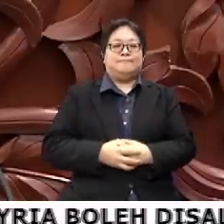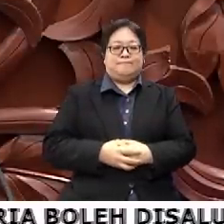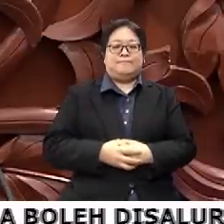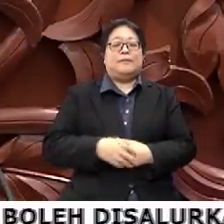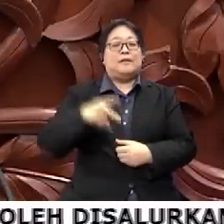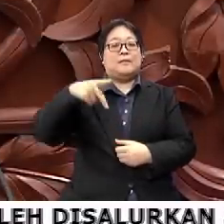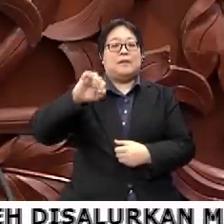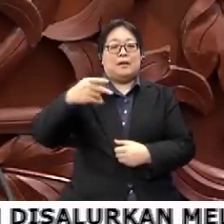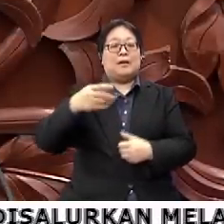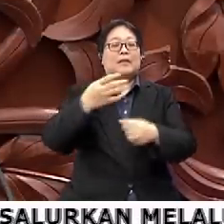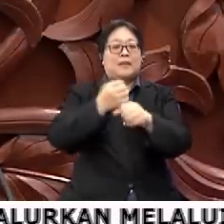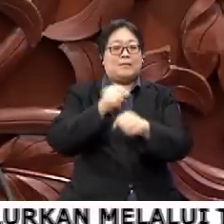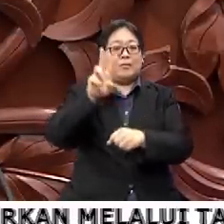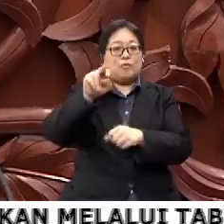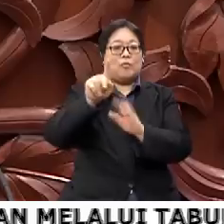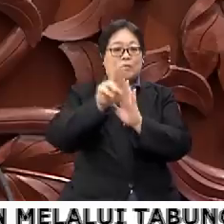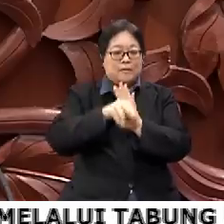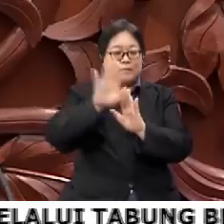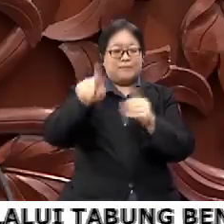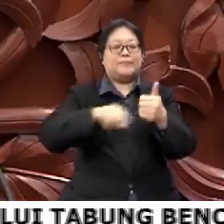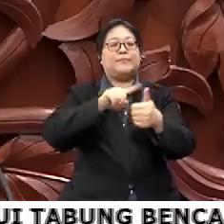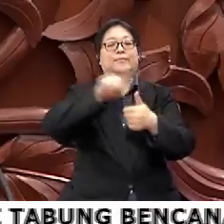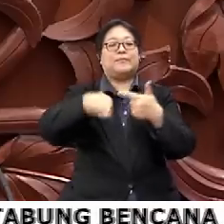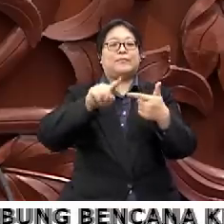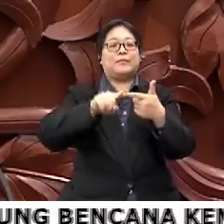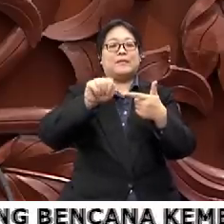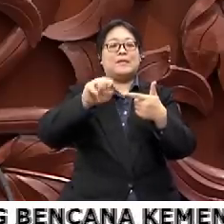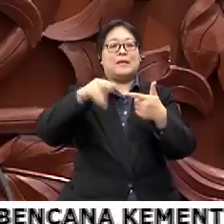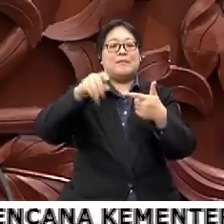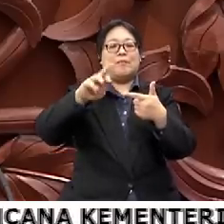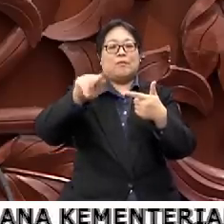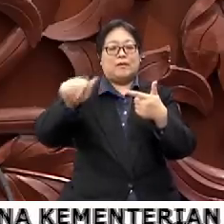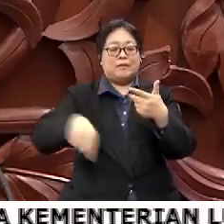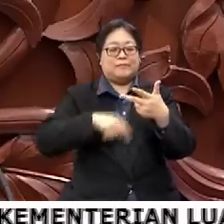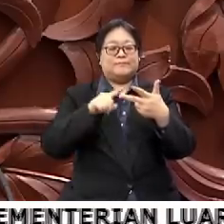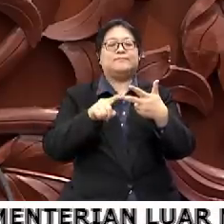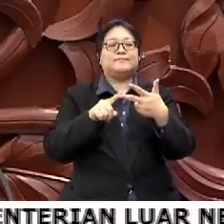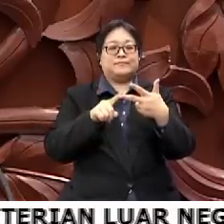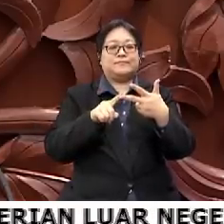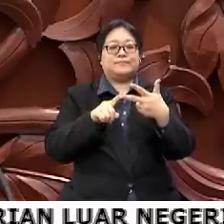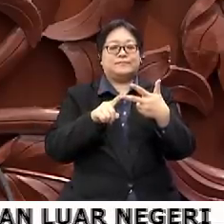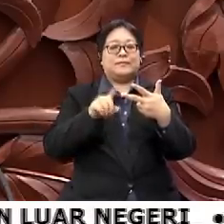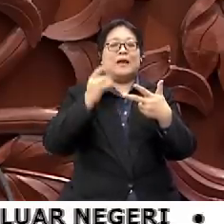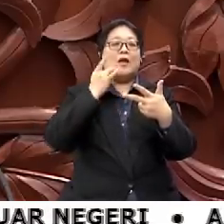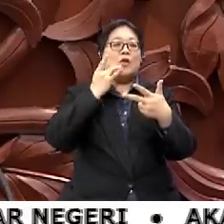Pago insyaAllah akan dapat 20 minit sebentar lagi. Selepas Pago sempurna 20 minit. Selepas saya tahu